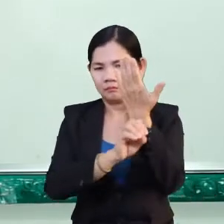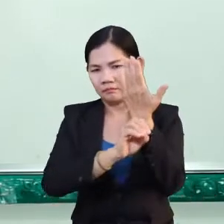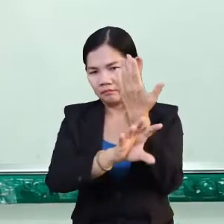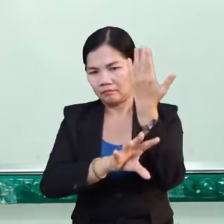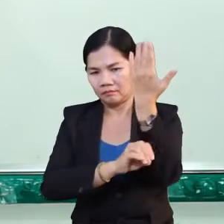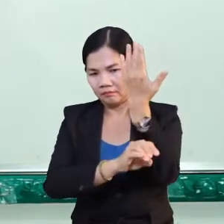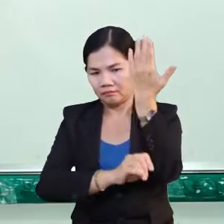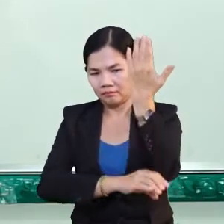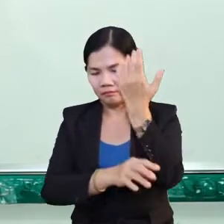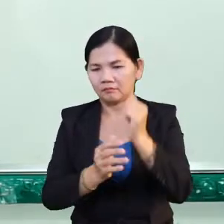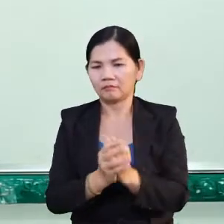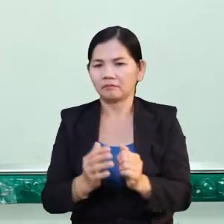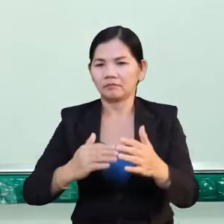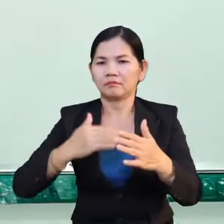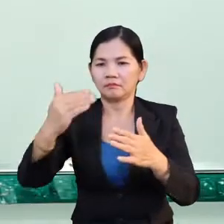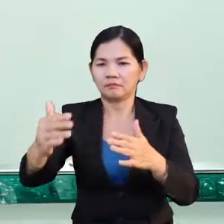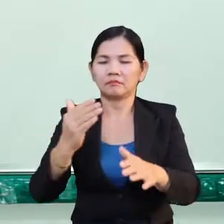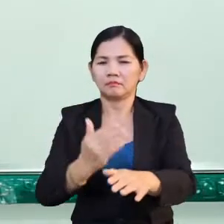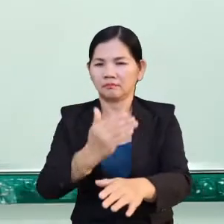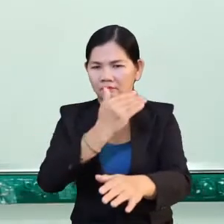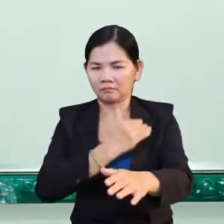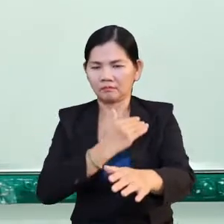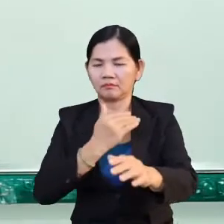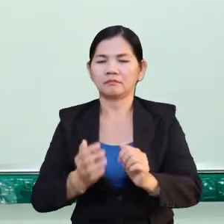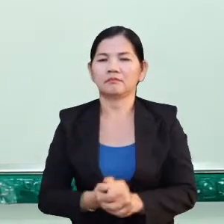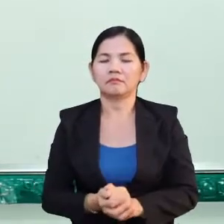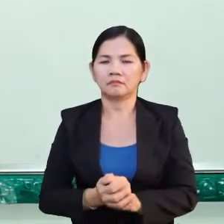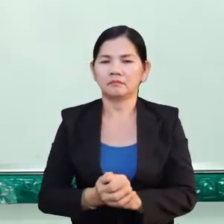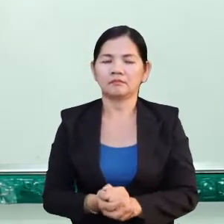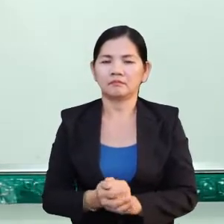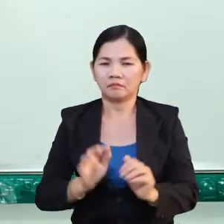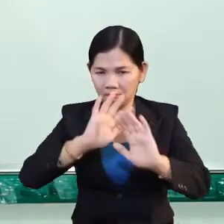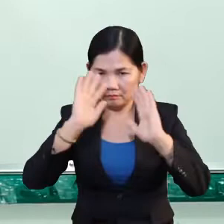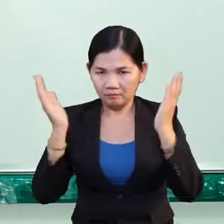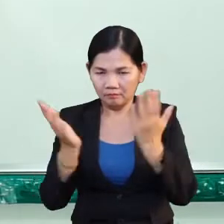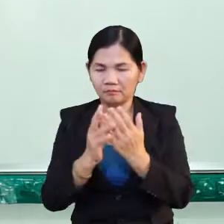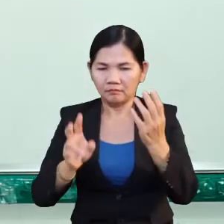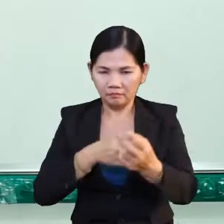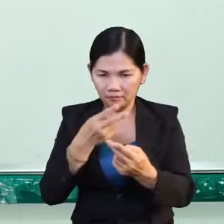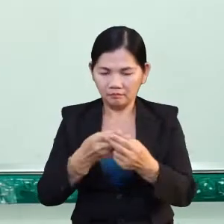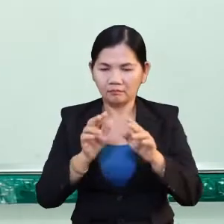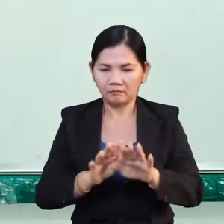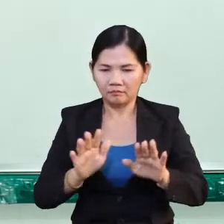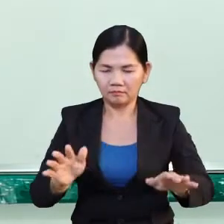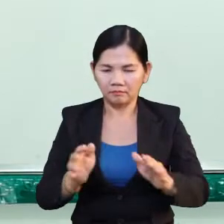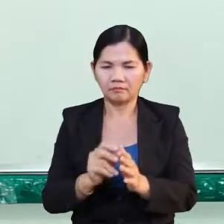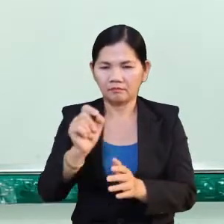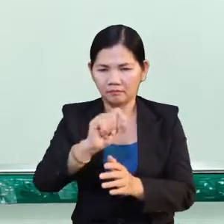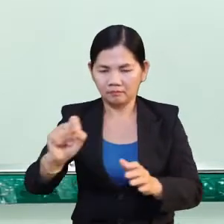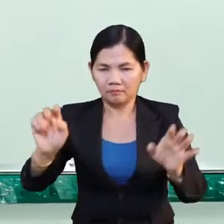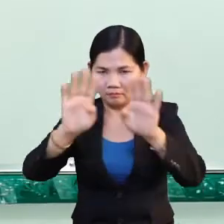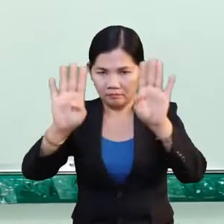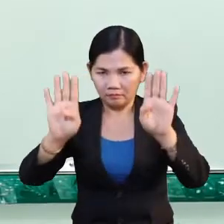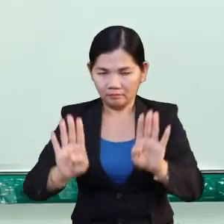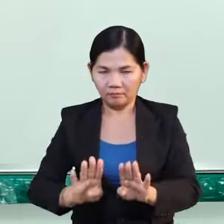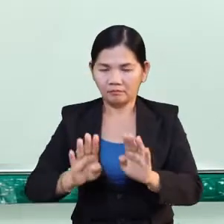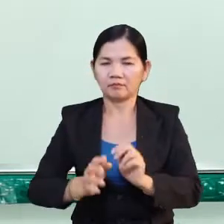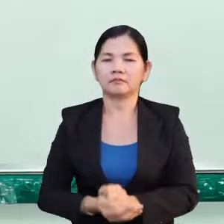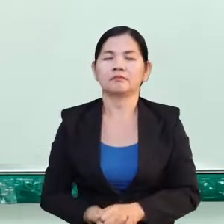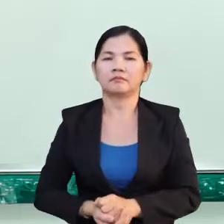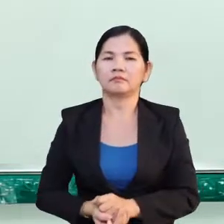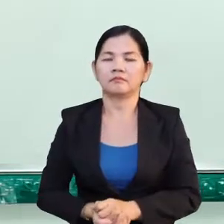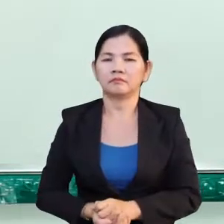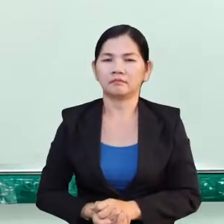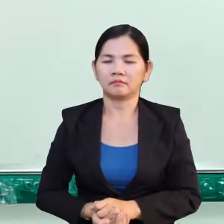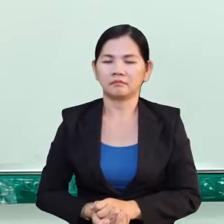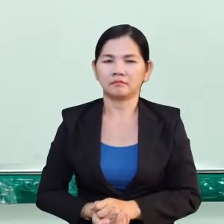ចរាចរណ៍មើលមុខក្រោយចាស់នេះទាំងអស់នេះគឺជាចម្លើយរបស់កូនដែលអ្នកគ្រូសរសេរនៅលើ